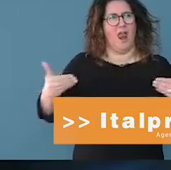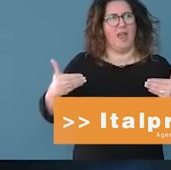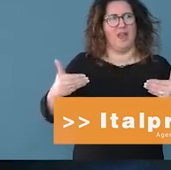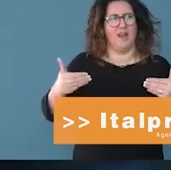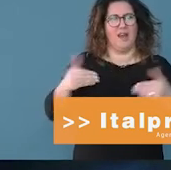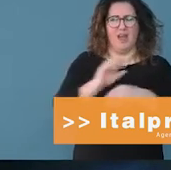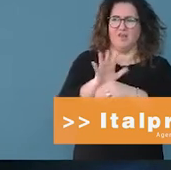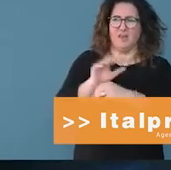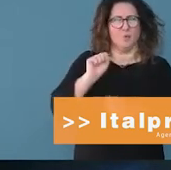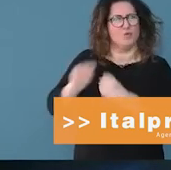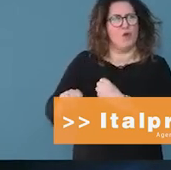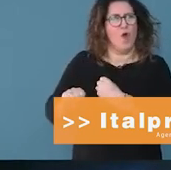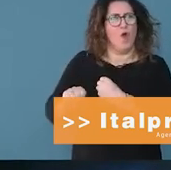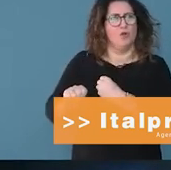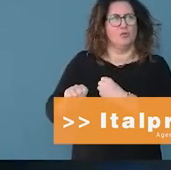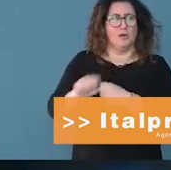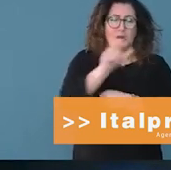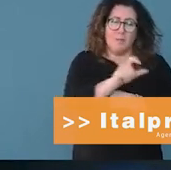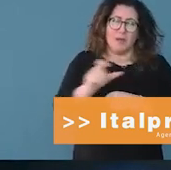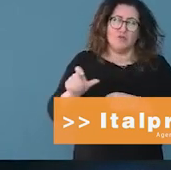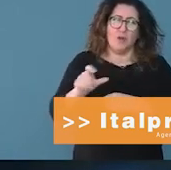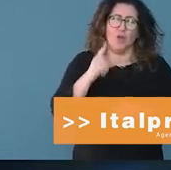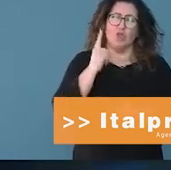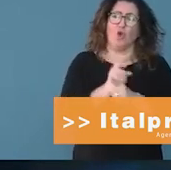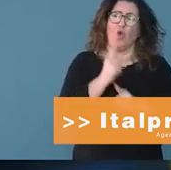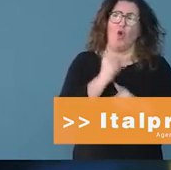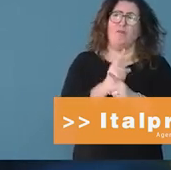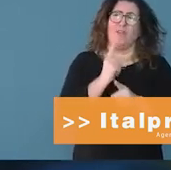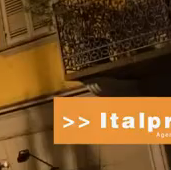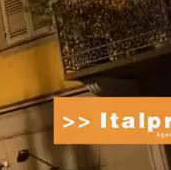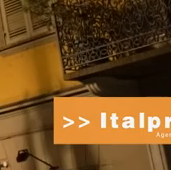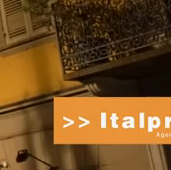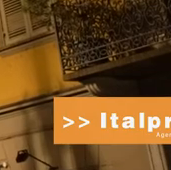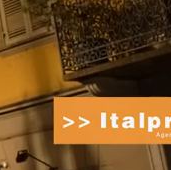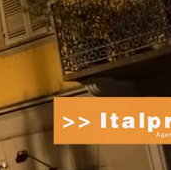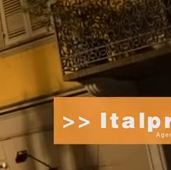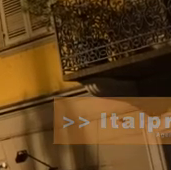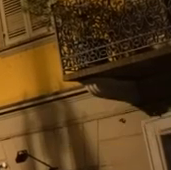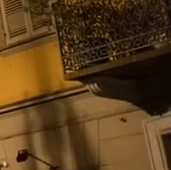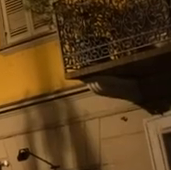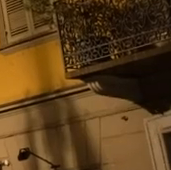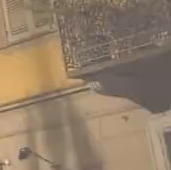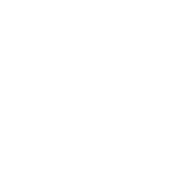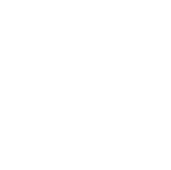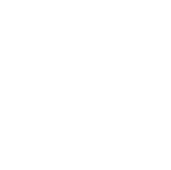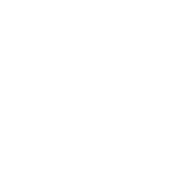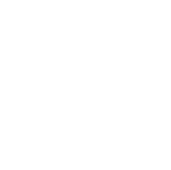che stanno facendo molto in più del loro dovere in senso stretto con uno straordinario spirito di sacrificio